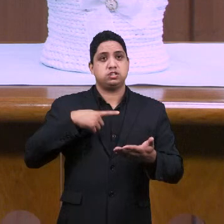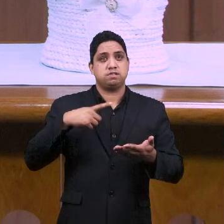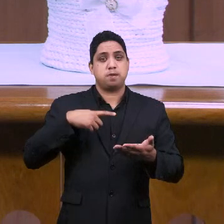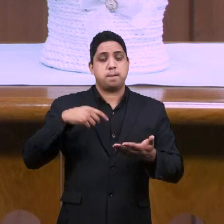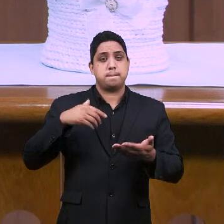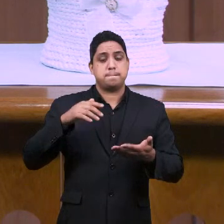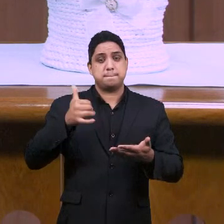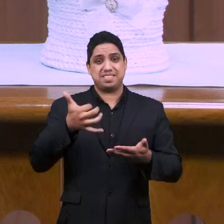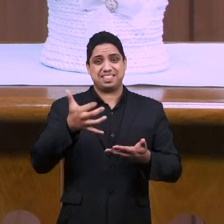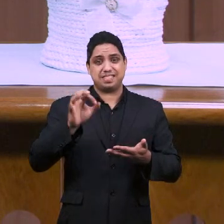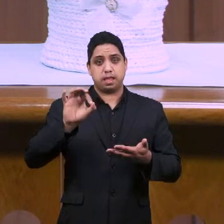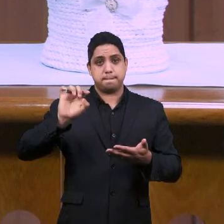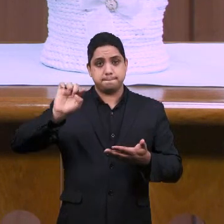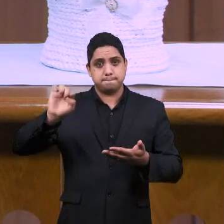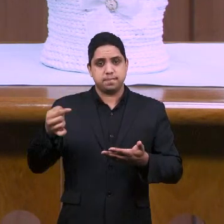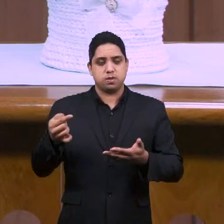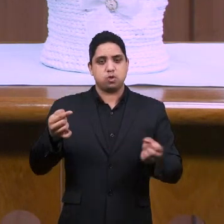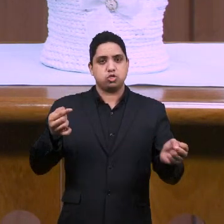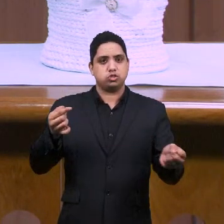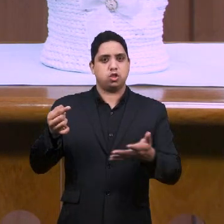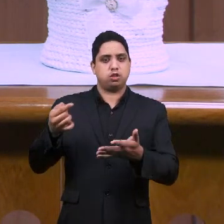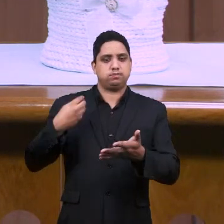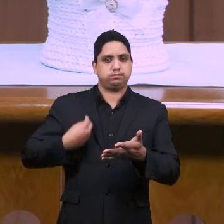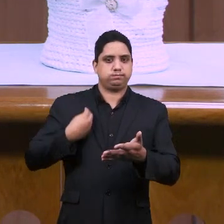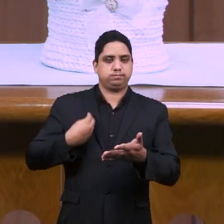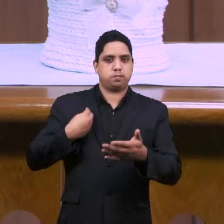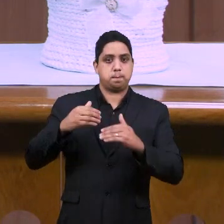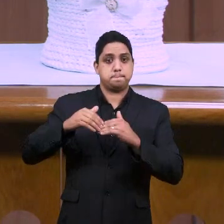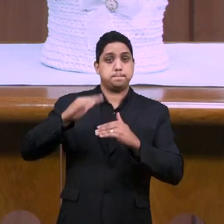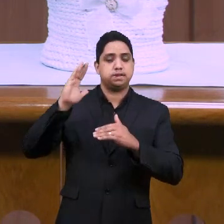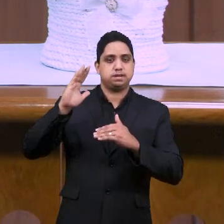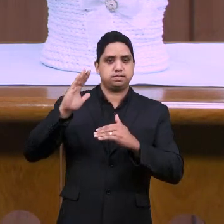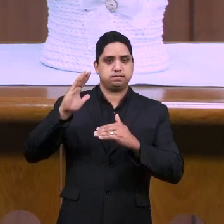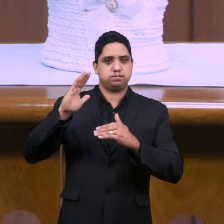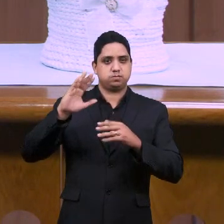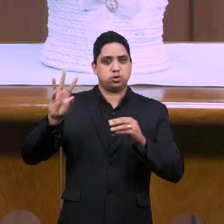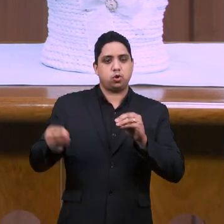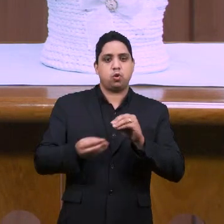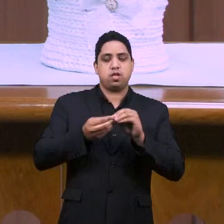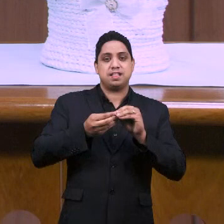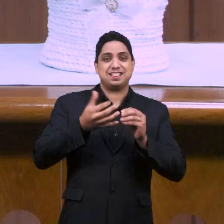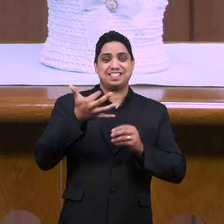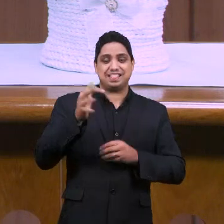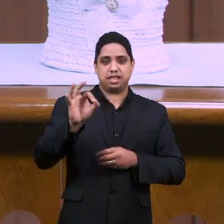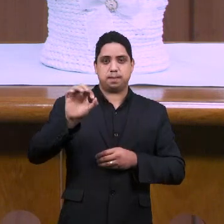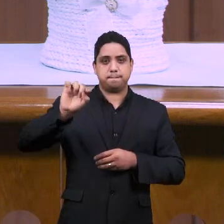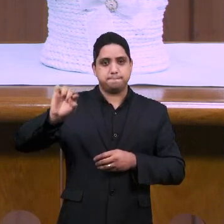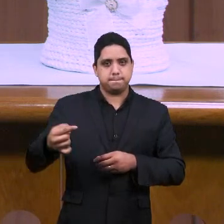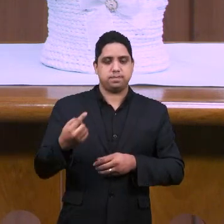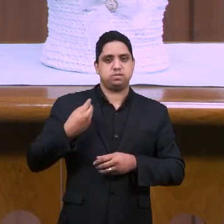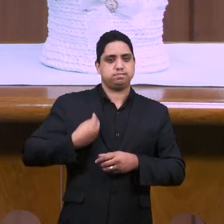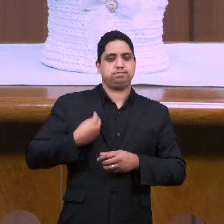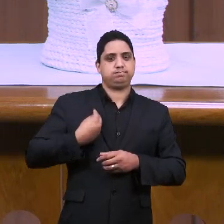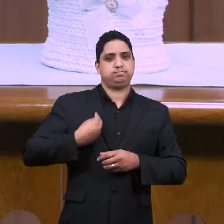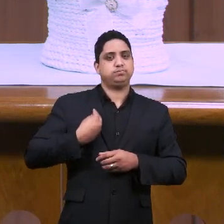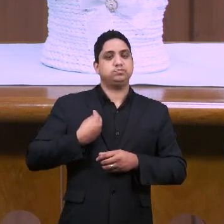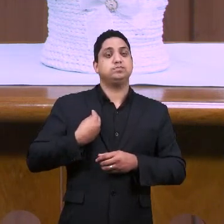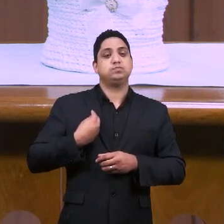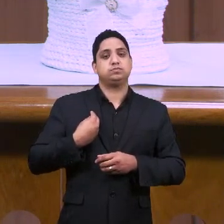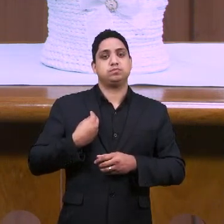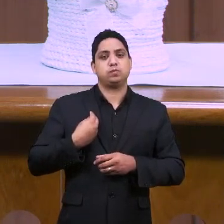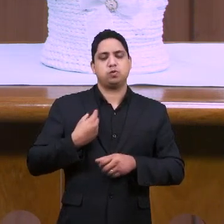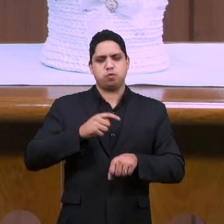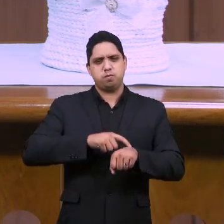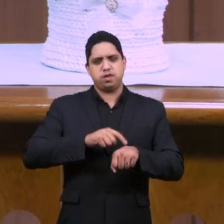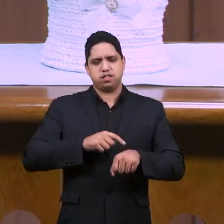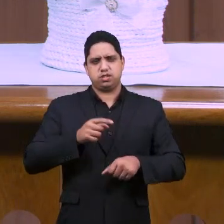à cette semaine, nous avons eu presque 10 000 nouvelles participations, un rajout de 10 000